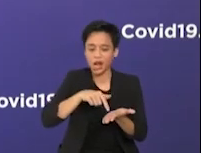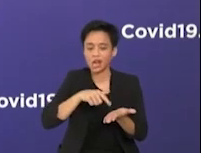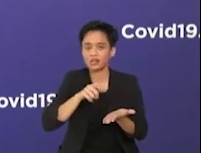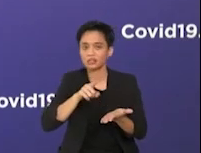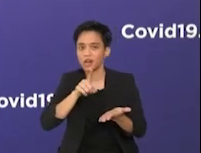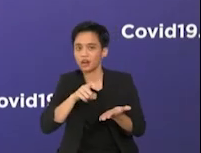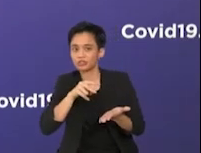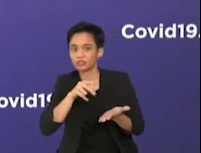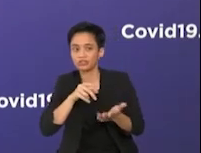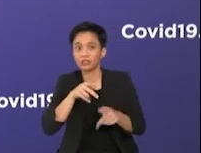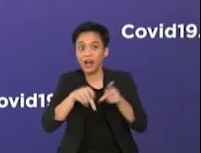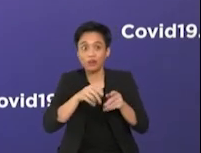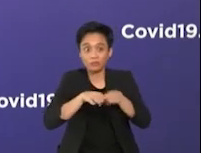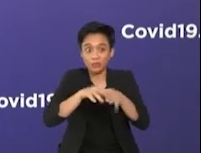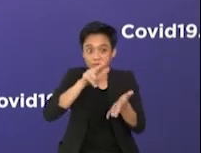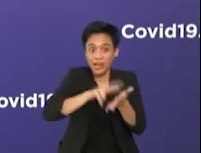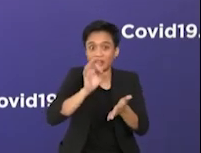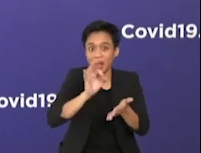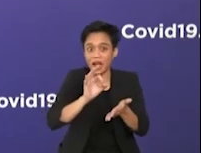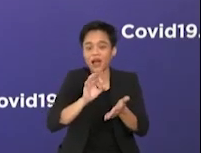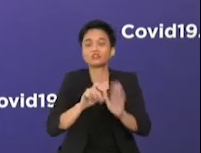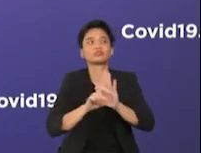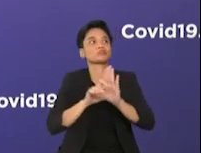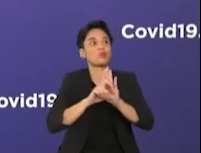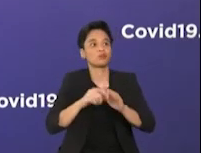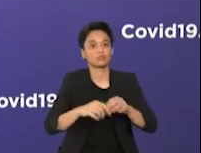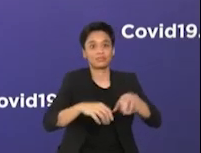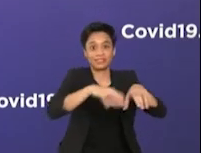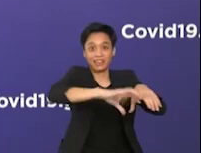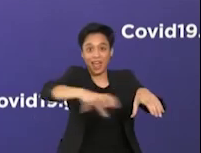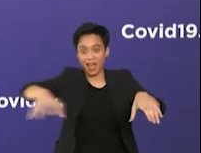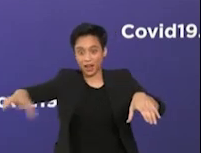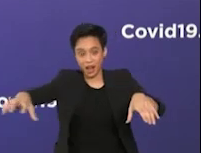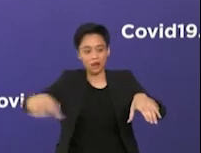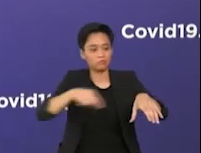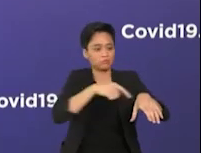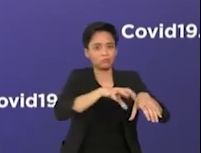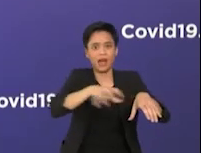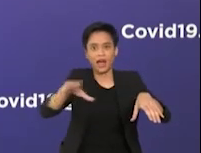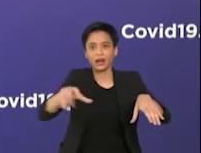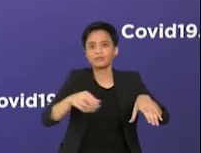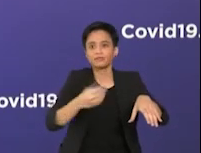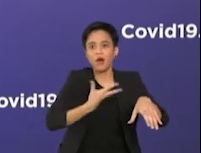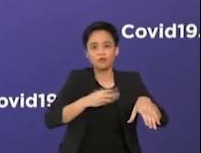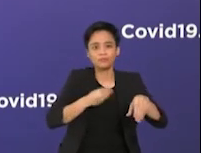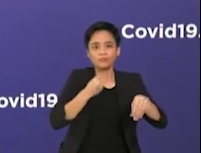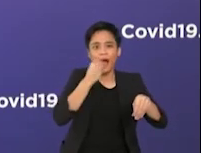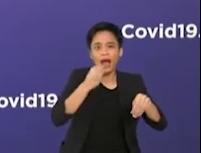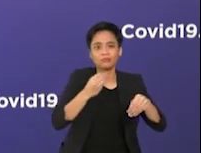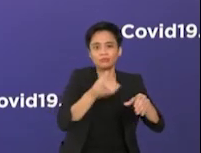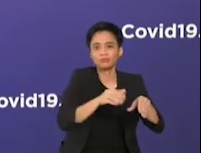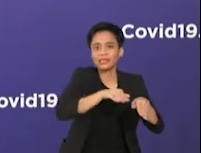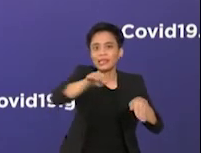maka pengiriman barang dari satu daerah ke daerah yang lain yang mengandalkan penerbangan tidak